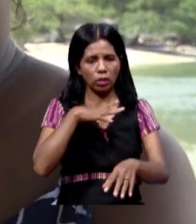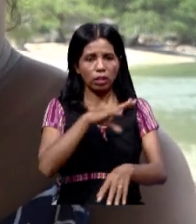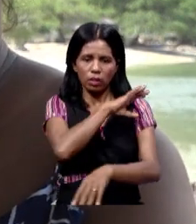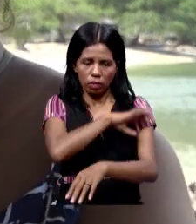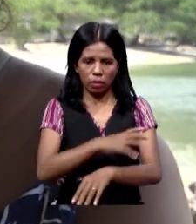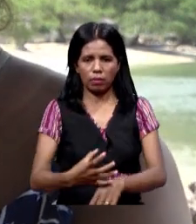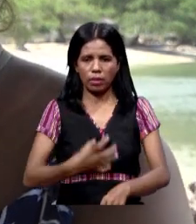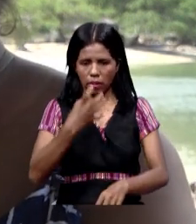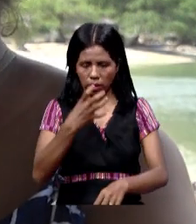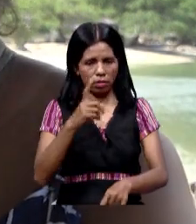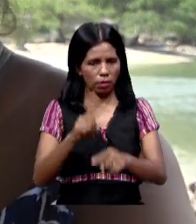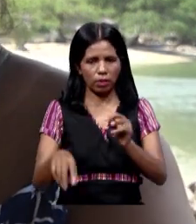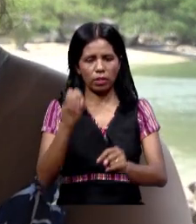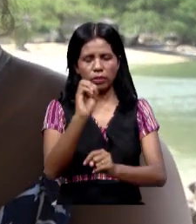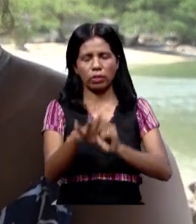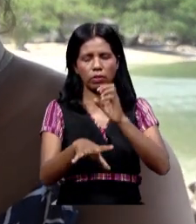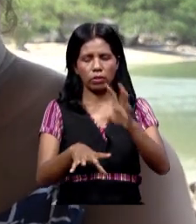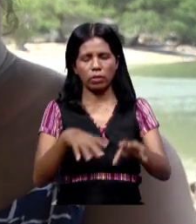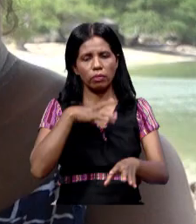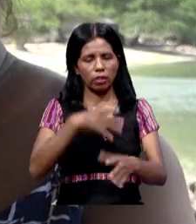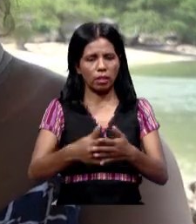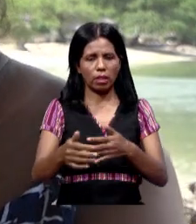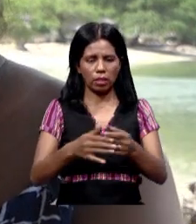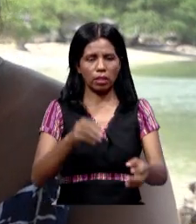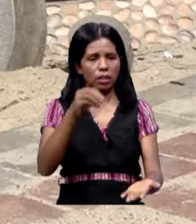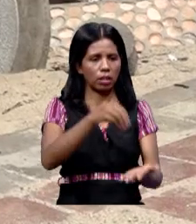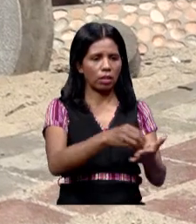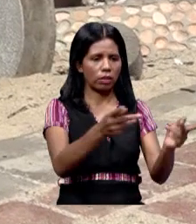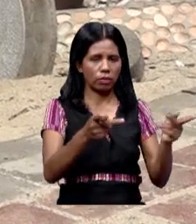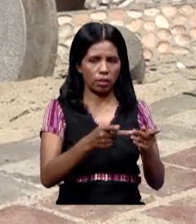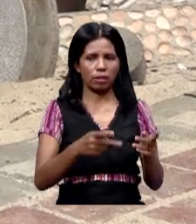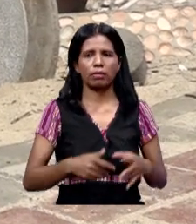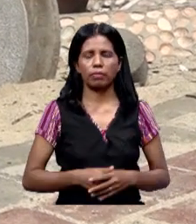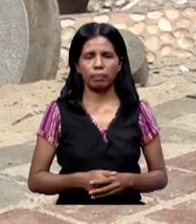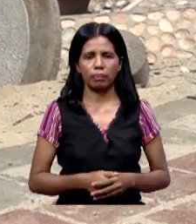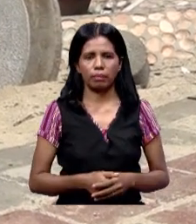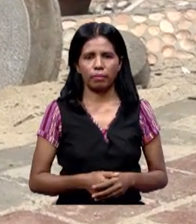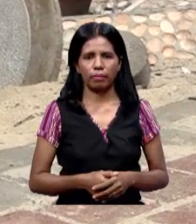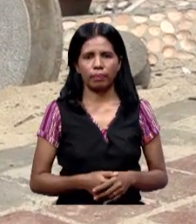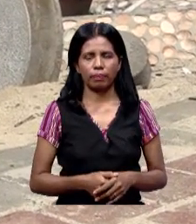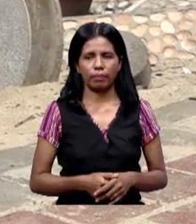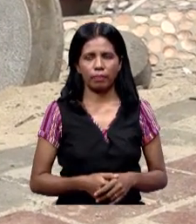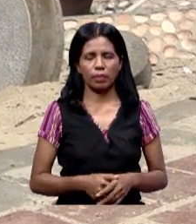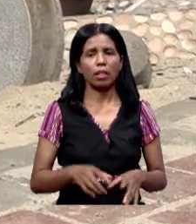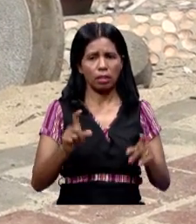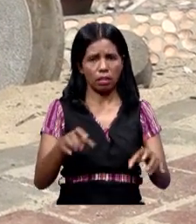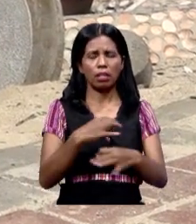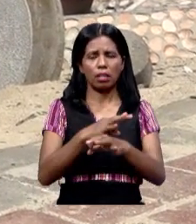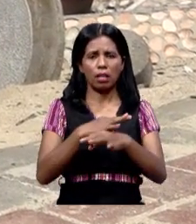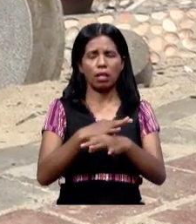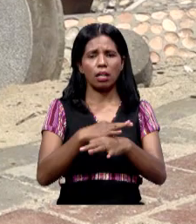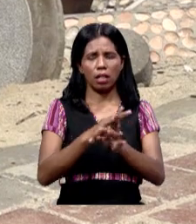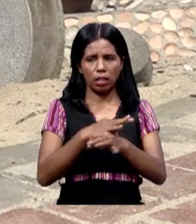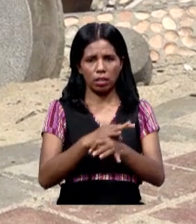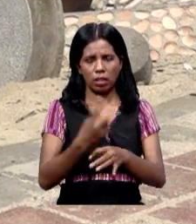keras. Lebih suet, pas sampah tu, tali lisu, tahu. Tengah hadiah, hadiah mus. We